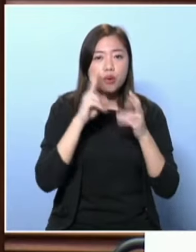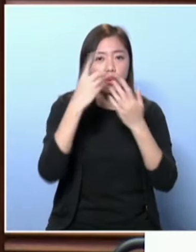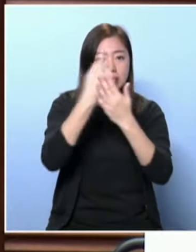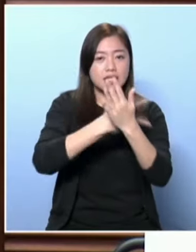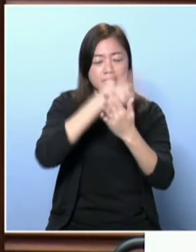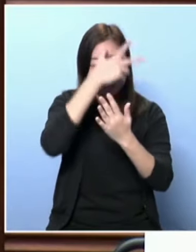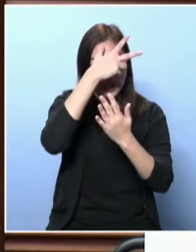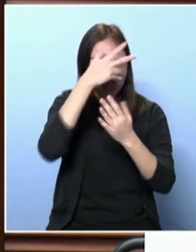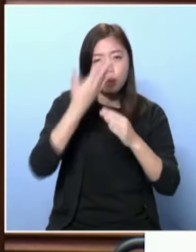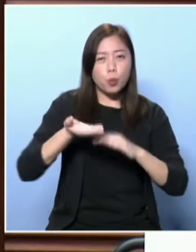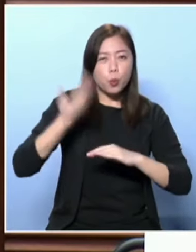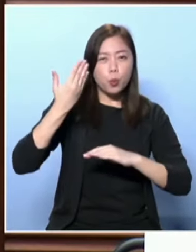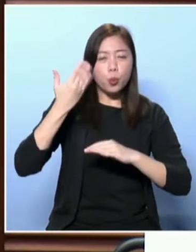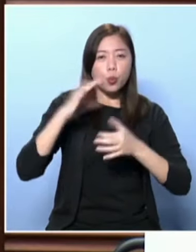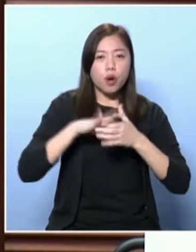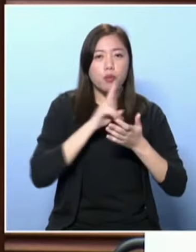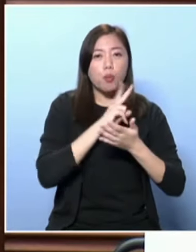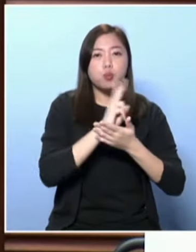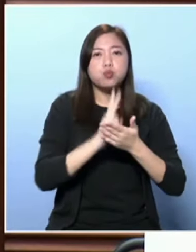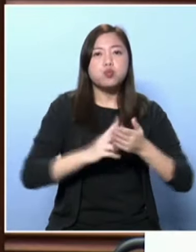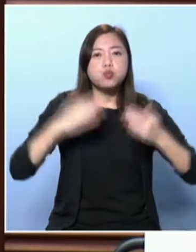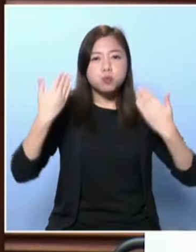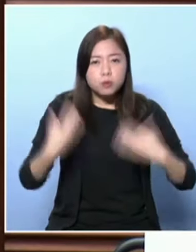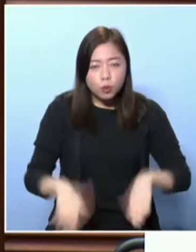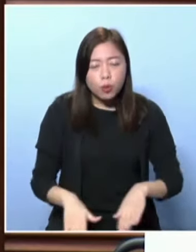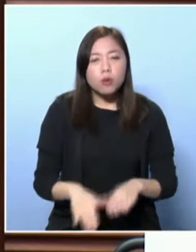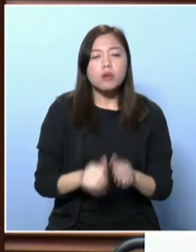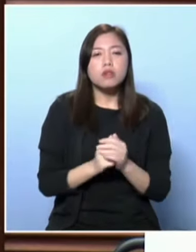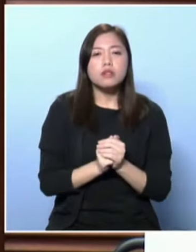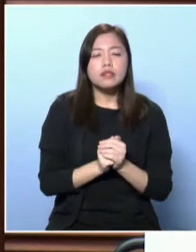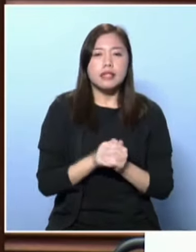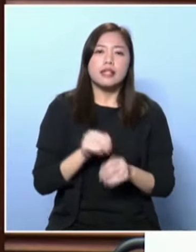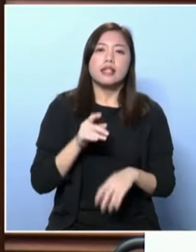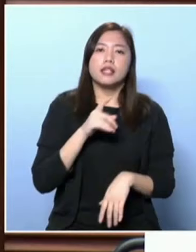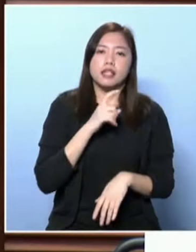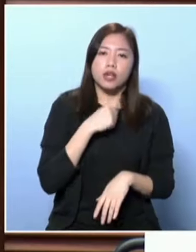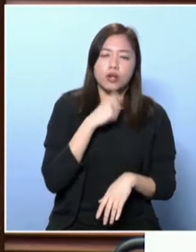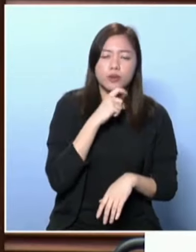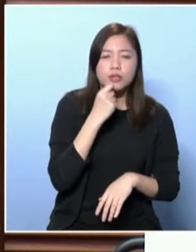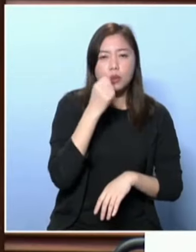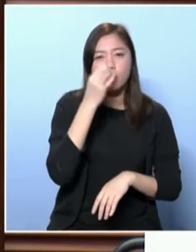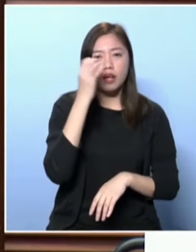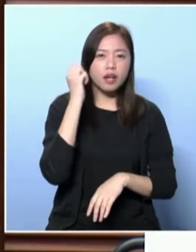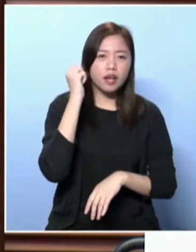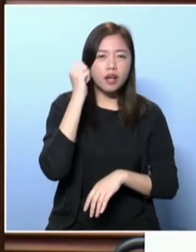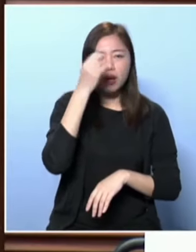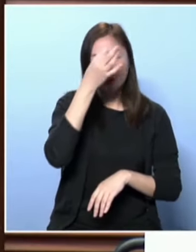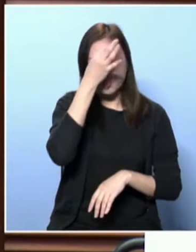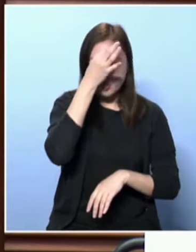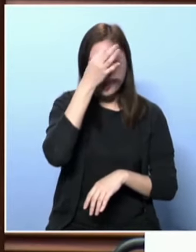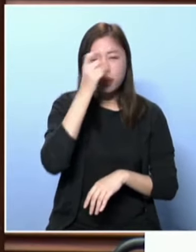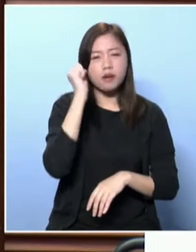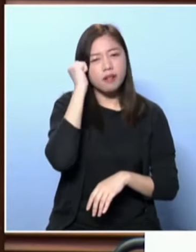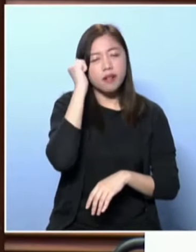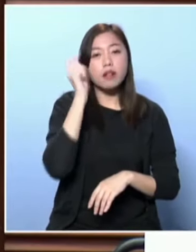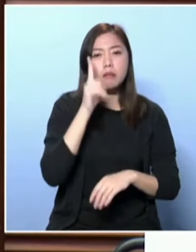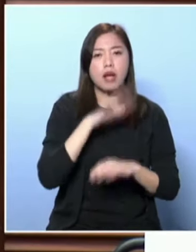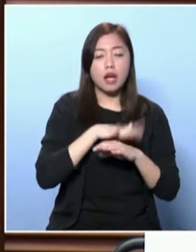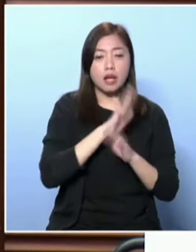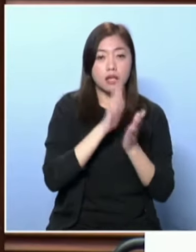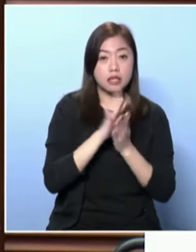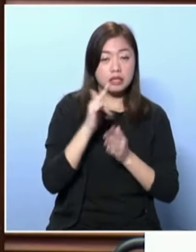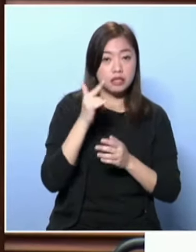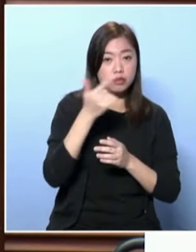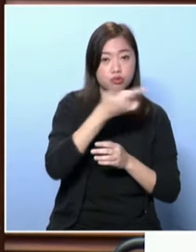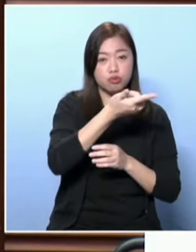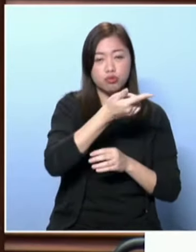過往一段時間咧有啲嘅調整。我實際上都有時都有少少困擾，究竟大家係咪希望我哋咧唔聽大家嘅